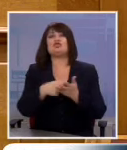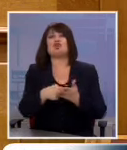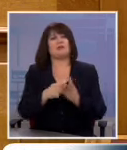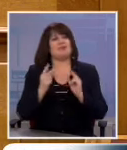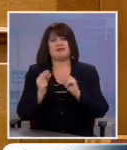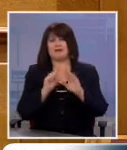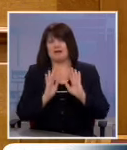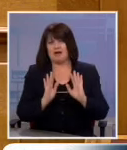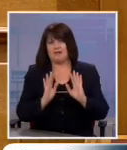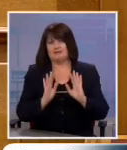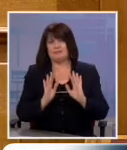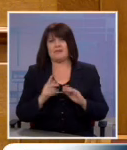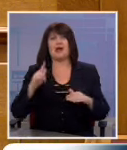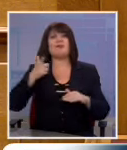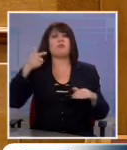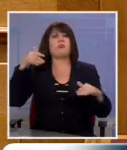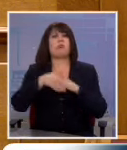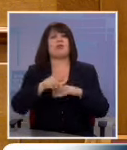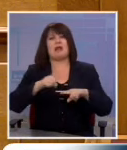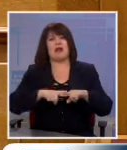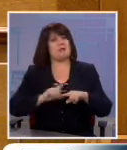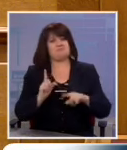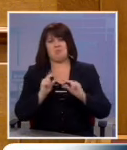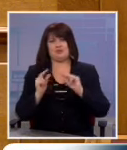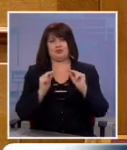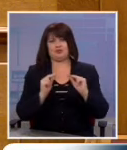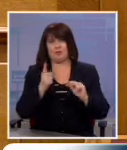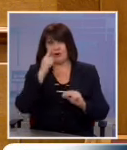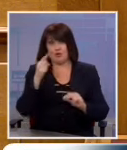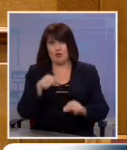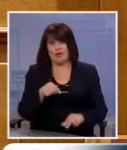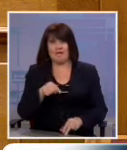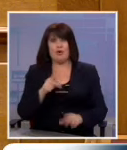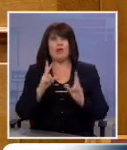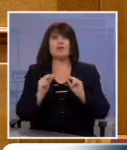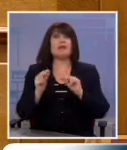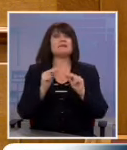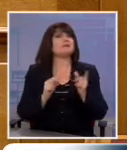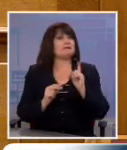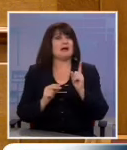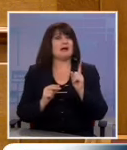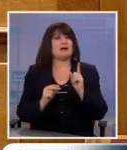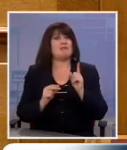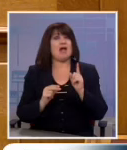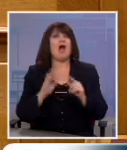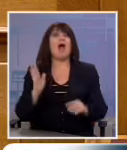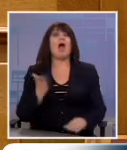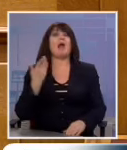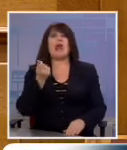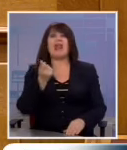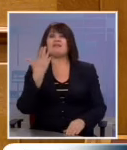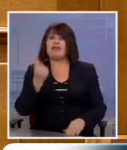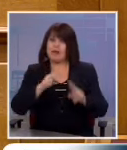Δεν συζητάγαμε για το αν θα πτωχεύσει η χώρα. Το Νοέμβριο δεν συζητάγαμε για τα αν θα έχουν λεφτά